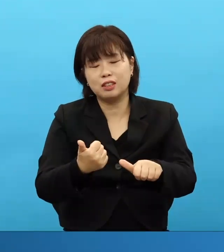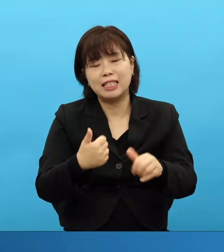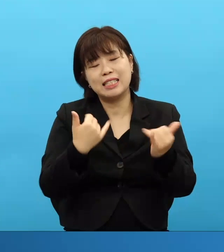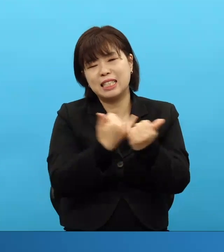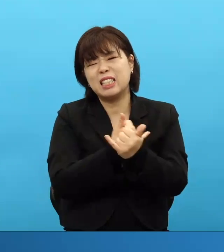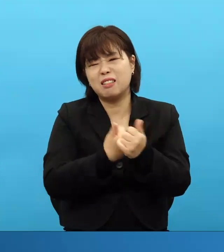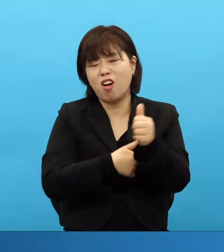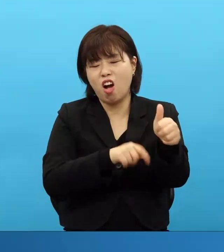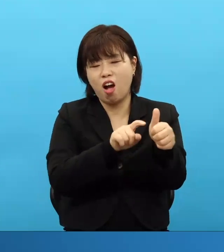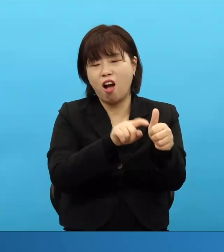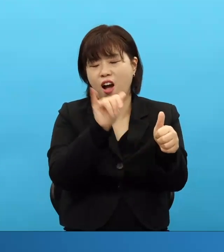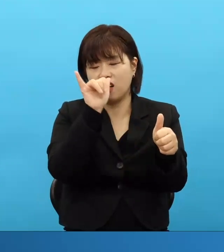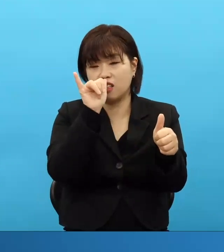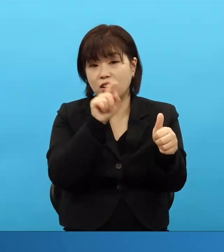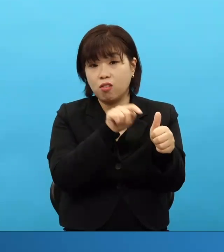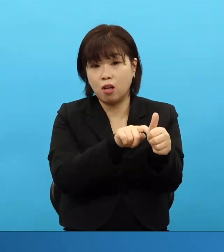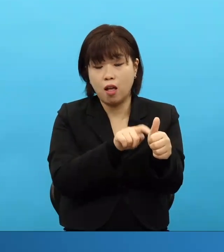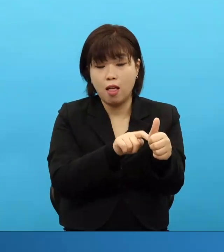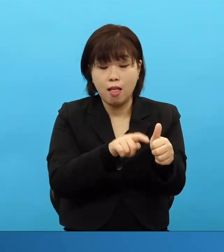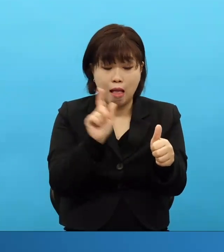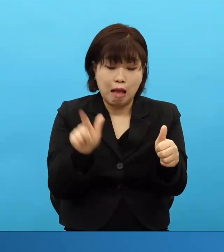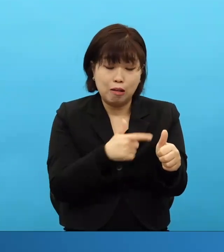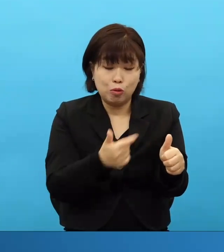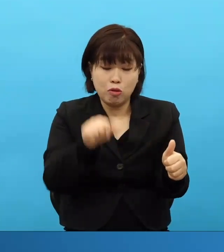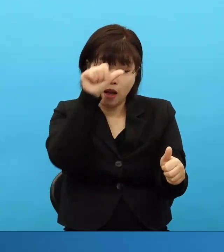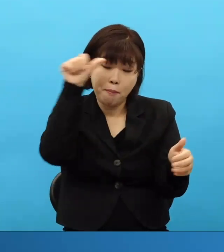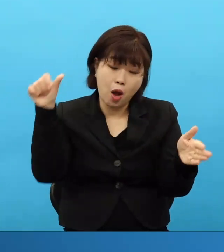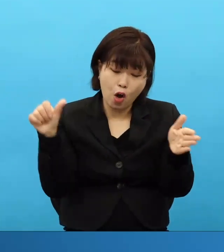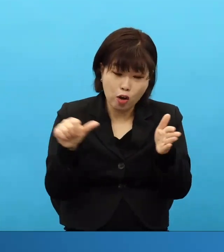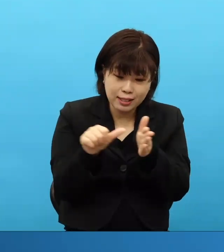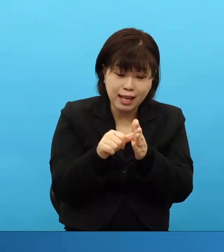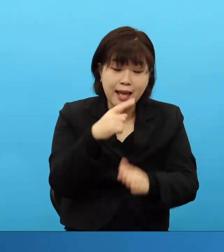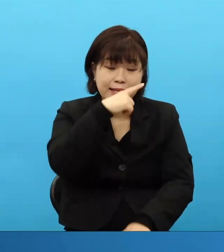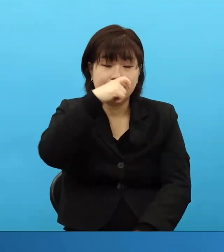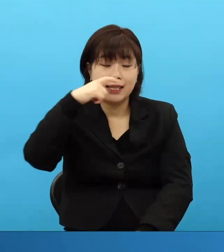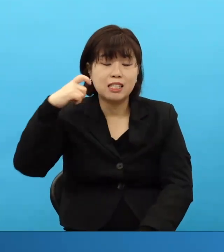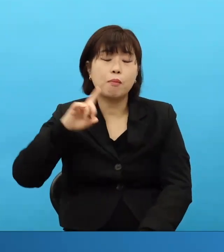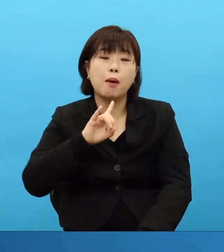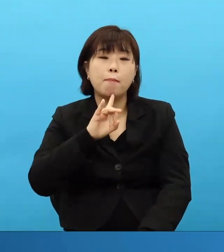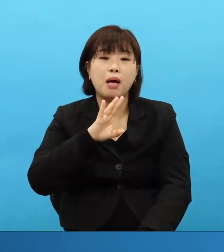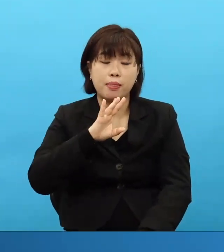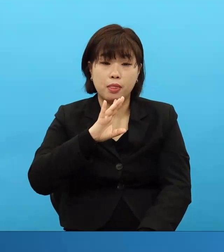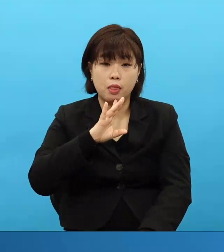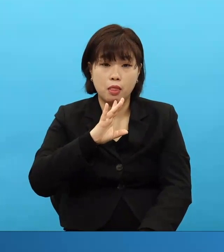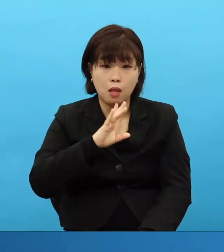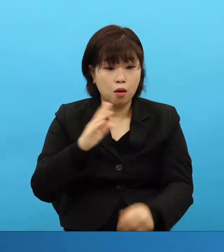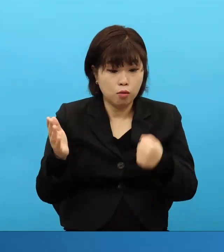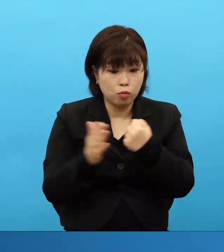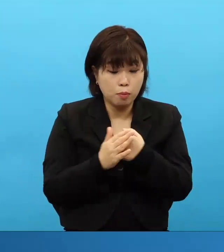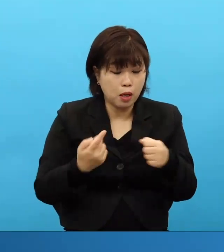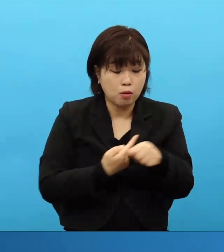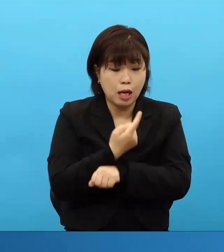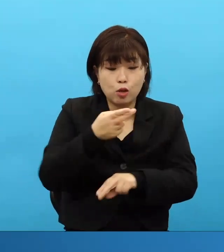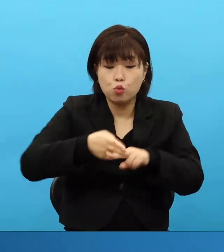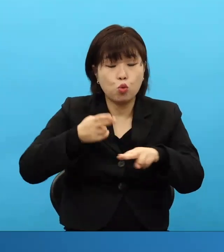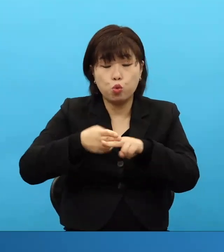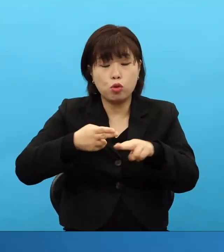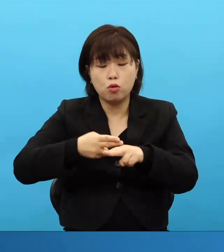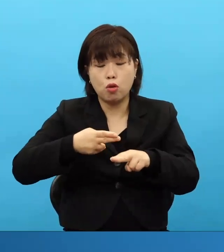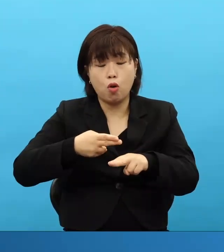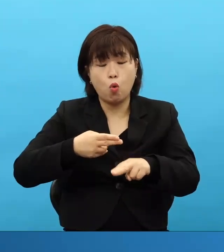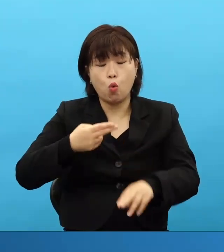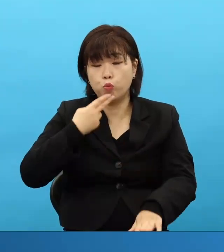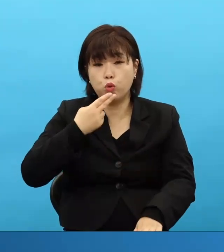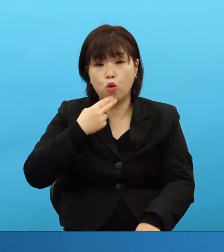all he did was make those black bean noodles. 왜냐? 그 동네 손님이 짜장면밖에 안 사서. Why? Because the people in that neighborhood, they only look for that dish.